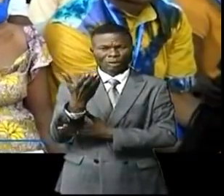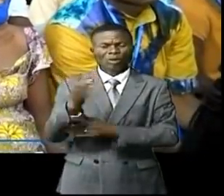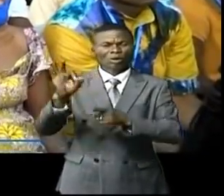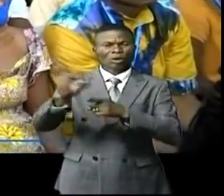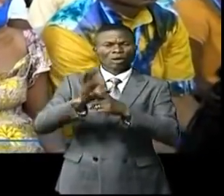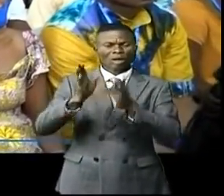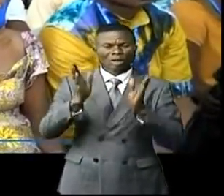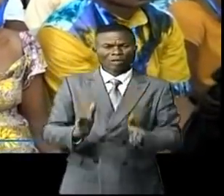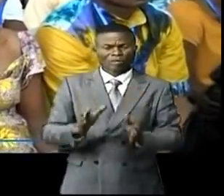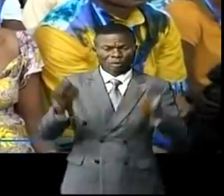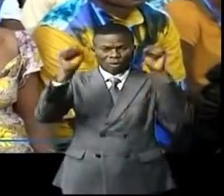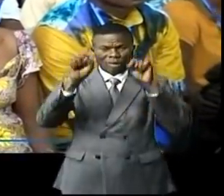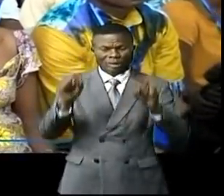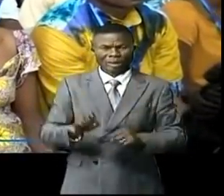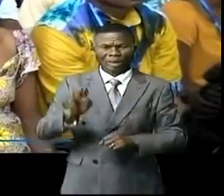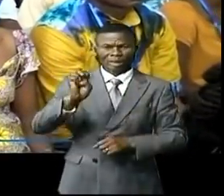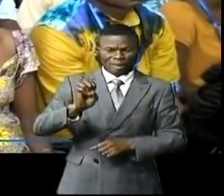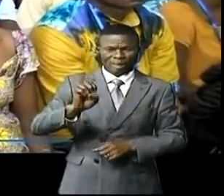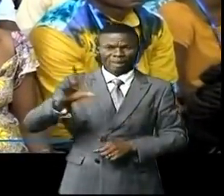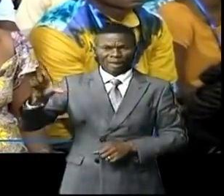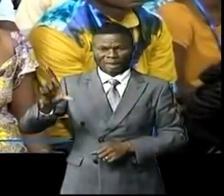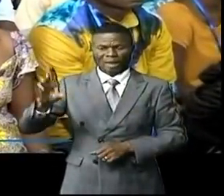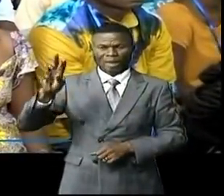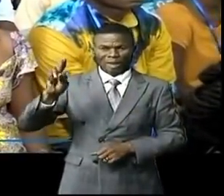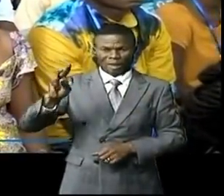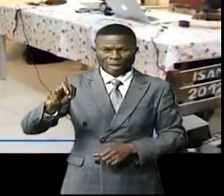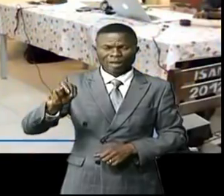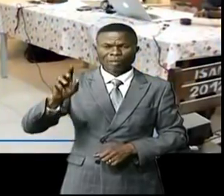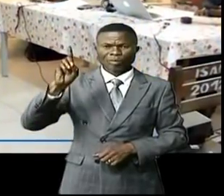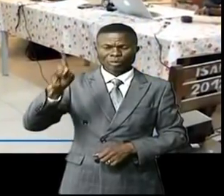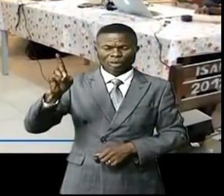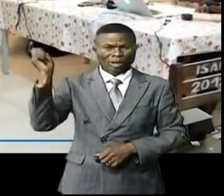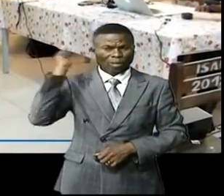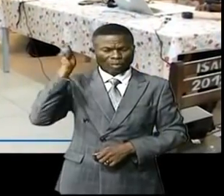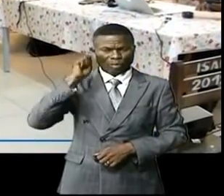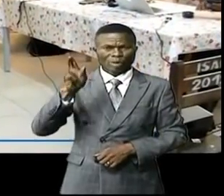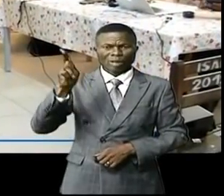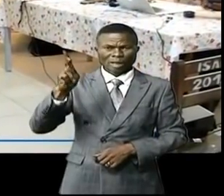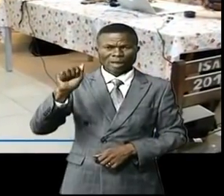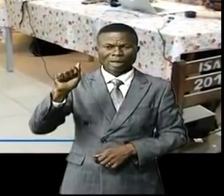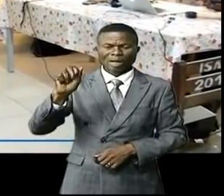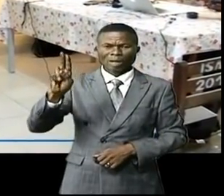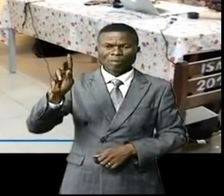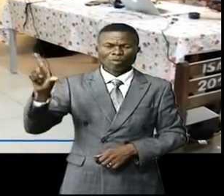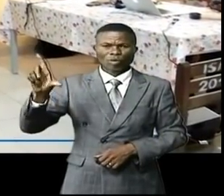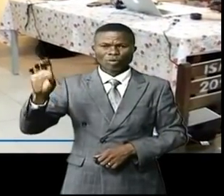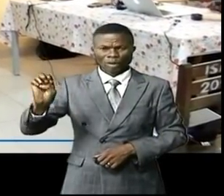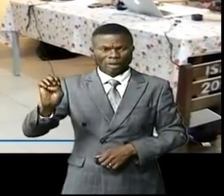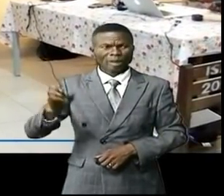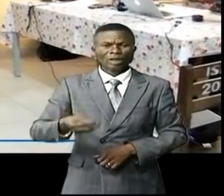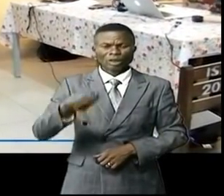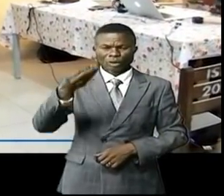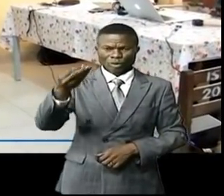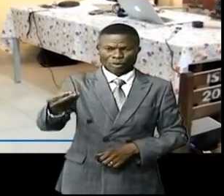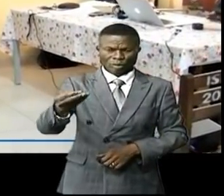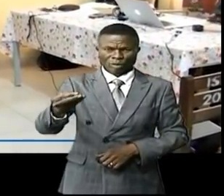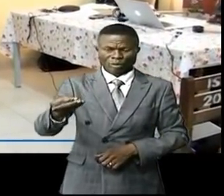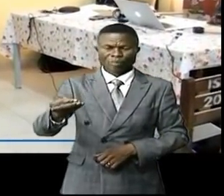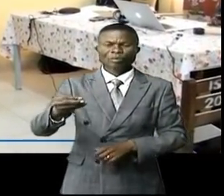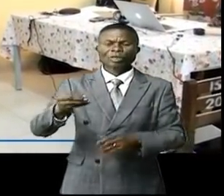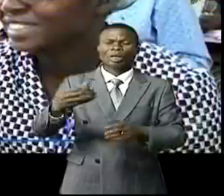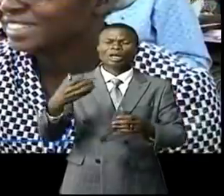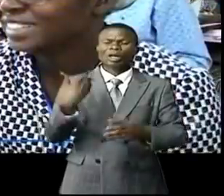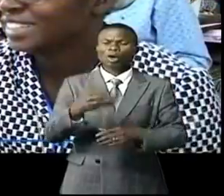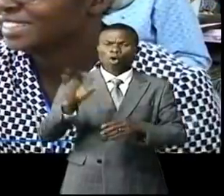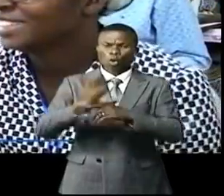formateur de ces systèmes LMD en RDC, professeur Kaboulé Wetu-Weva, pour donner des nouvelles matières